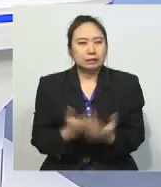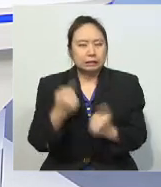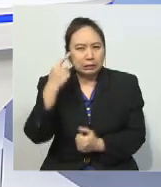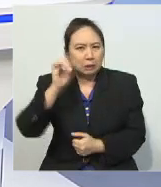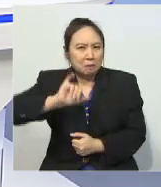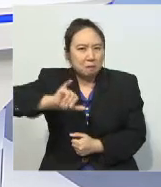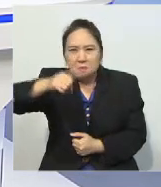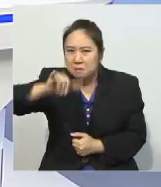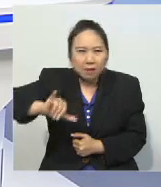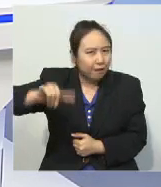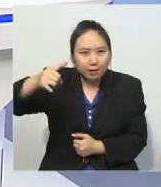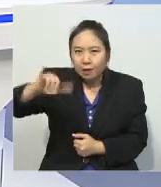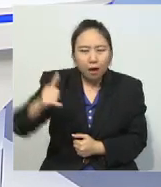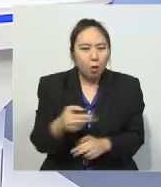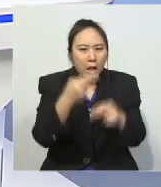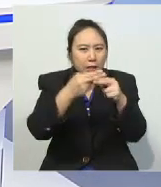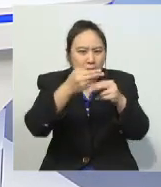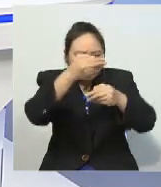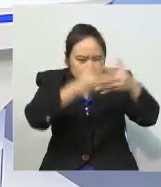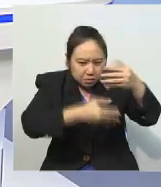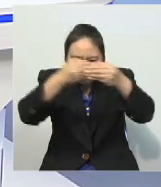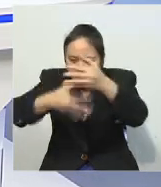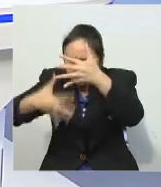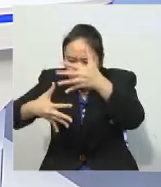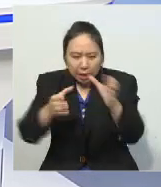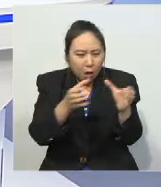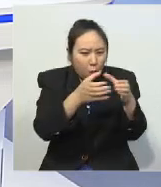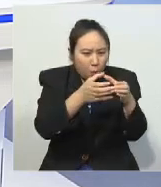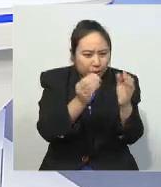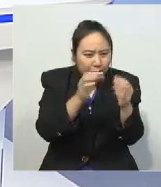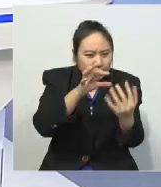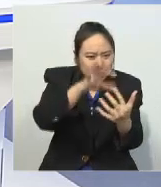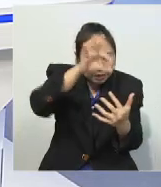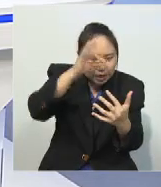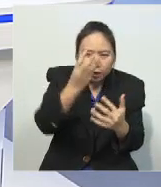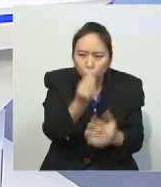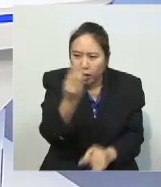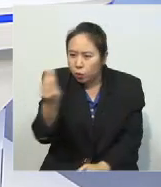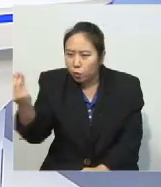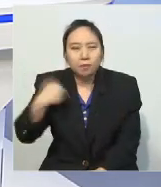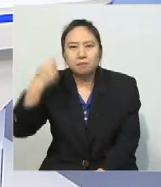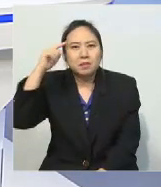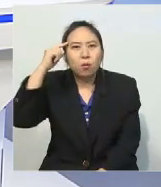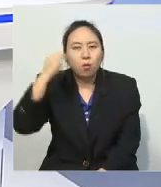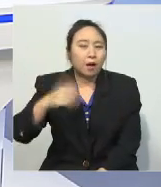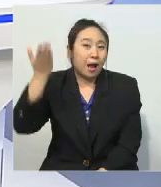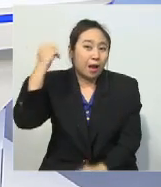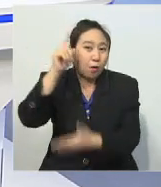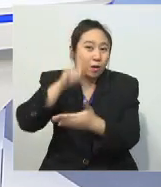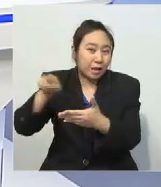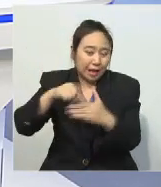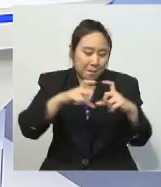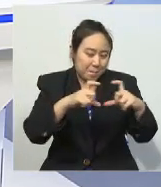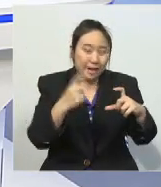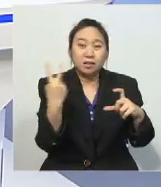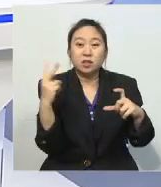ดเดาไม่ได้เดียวนะคุณผู้ชมครับว่าบัญชีรายชื่อเนี่ยแต่ละพรรคนั้นจะได้กันเท่าไหร่โดยเฉพาะอย่างที่บอกว่าเมื่อก่อนการเลือกตั้งครั้งก่อนมี2บัตร